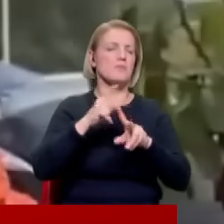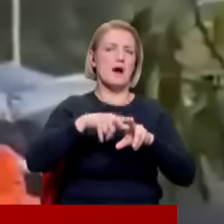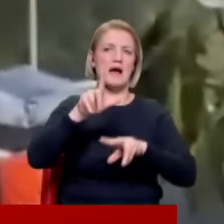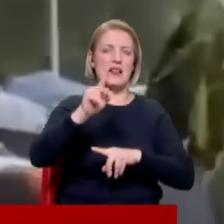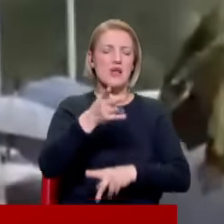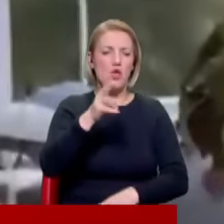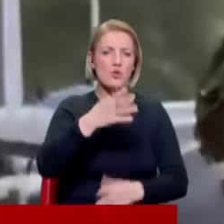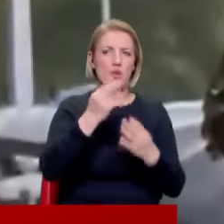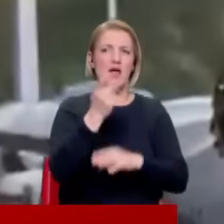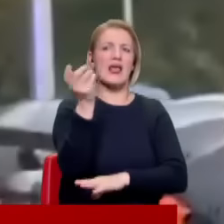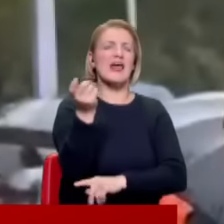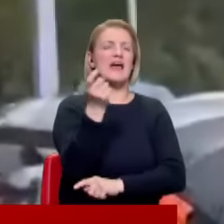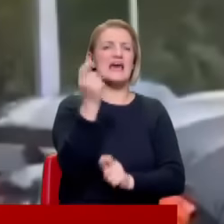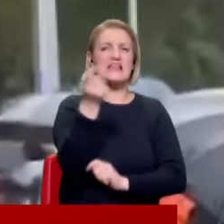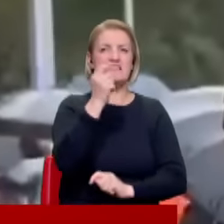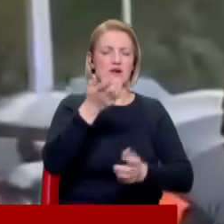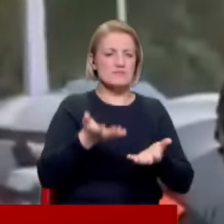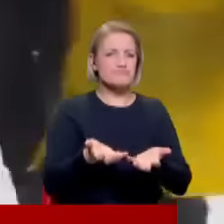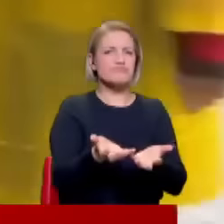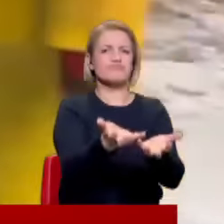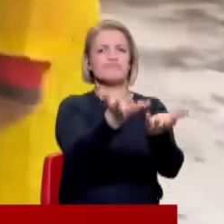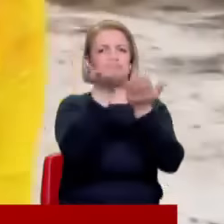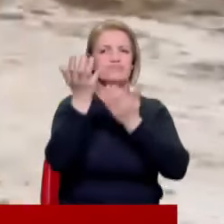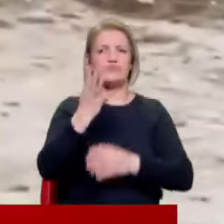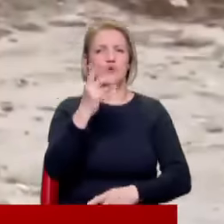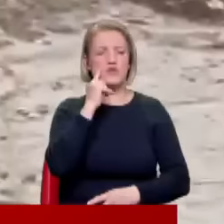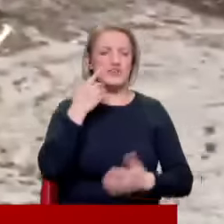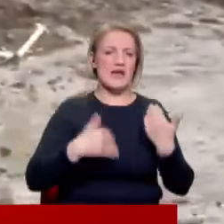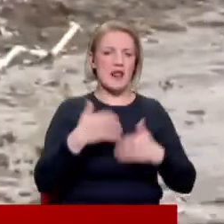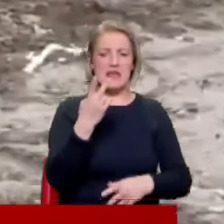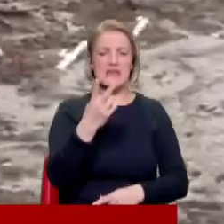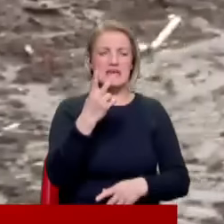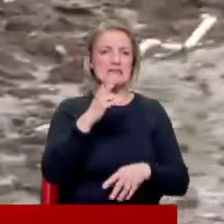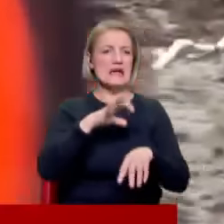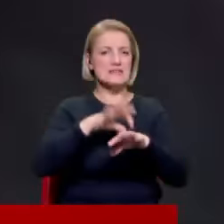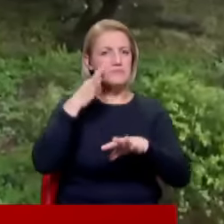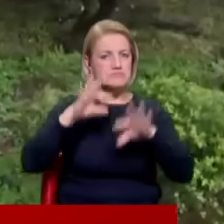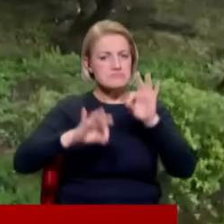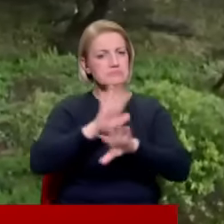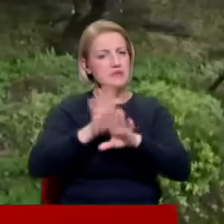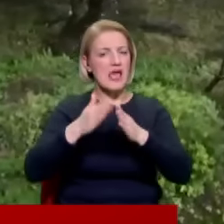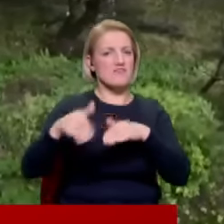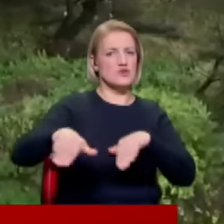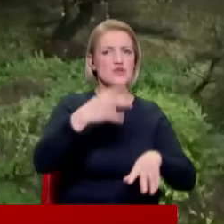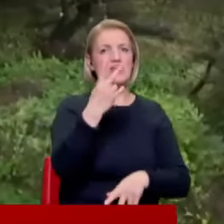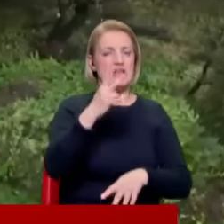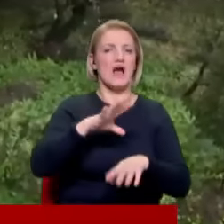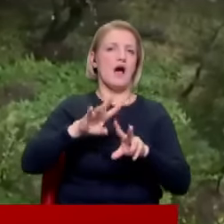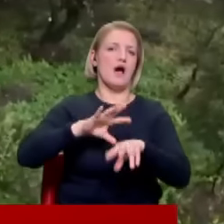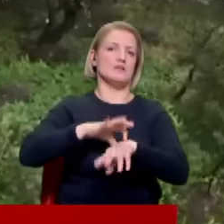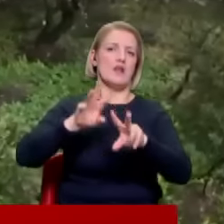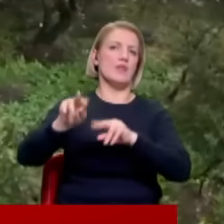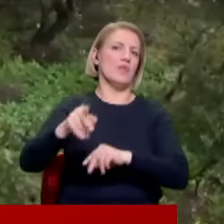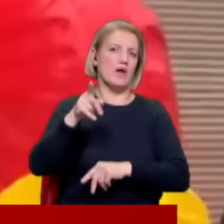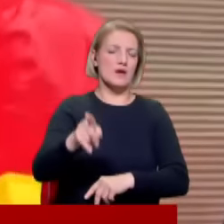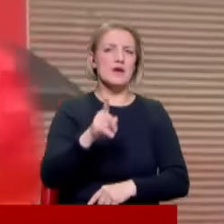cansız bedeni itfaiye tarafından çıkarıldı evinden. 4 kişi yaralandı. İkisi taburcu oldu. İkisinin tedavisi sürüyor. Çayeli Belediye